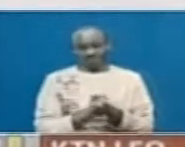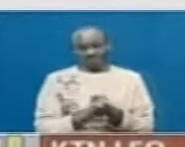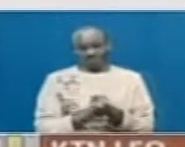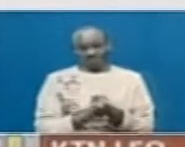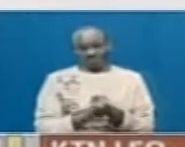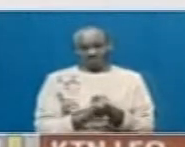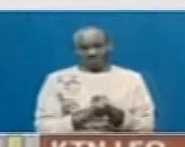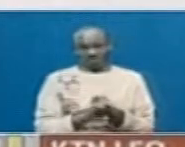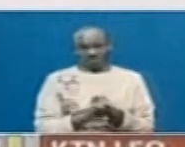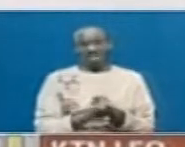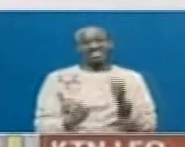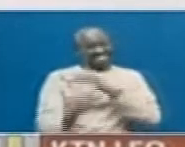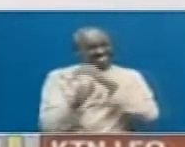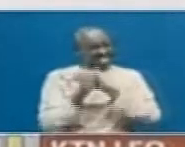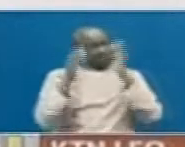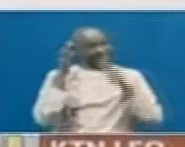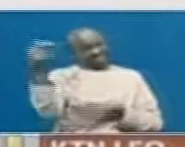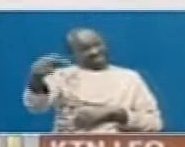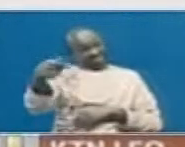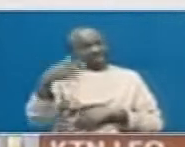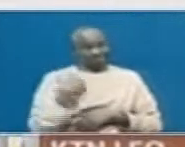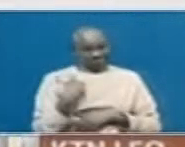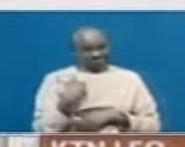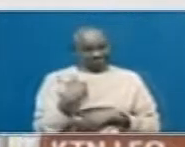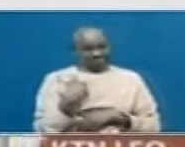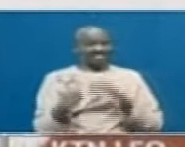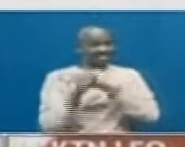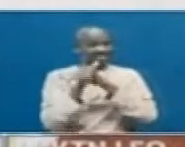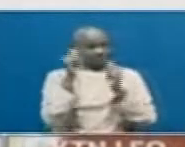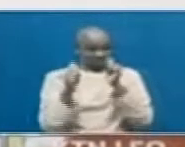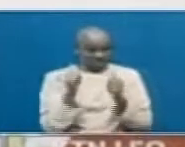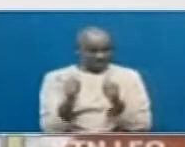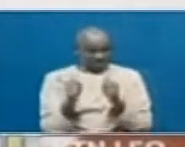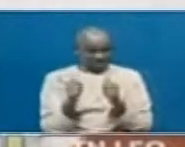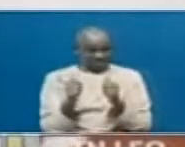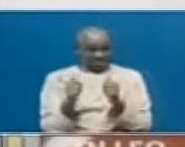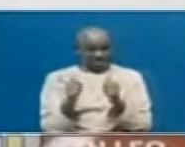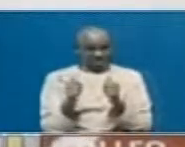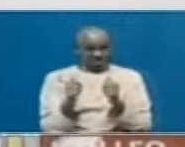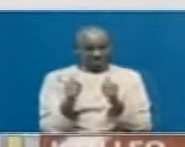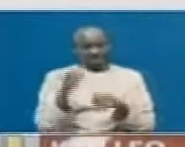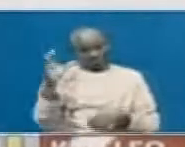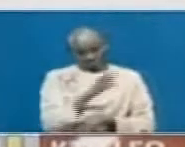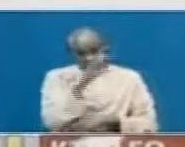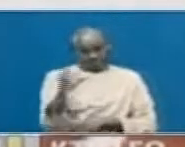kuna shida, kuna hatari nyingine sana kwa wasanii. Hatari ni upande wa pombe